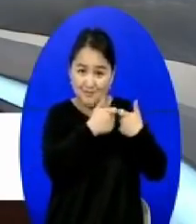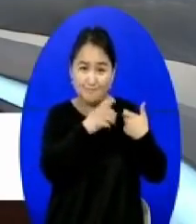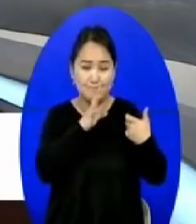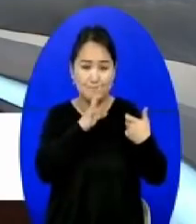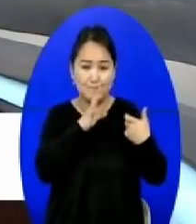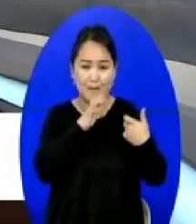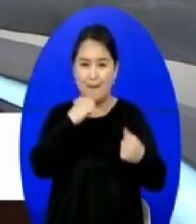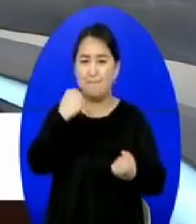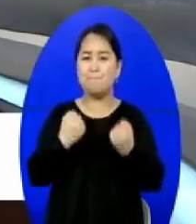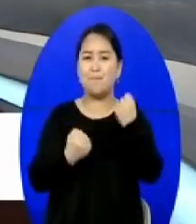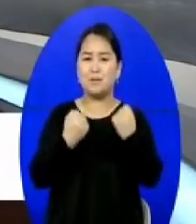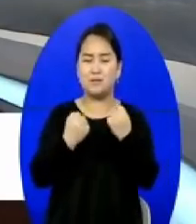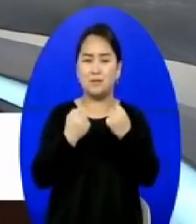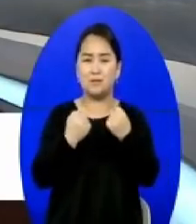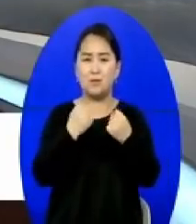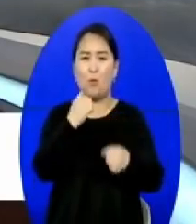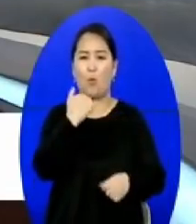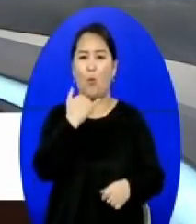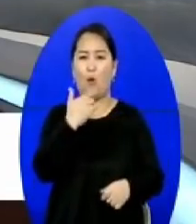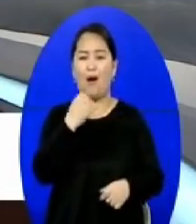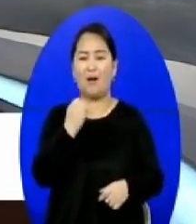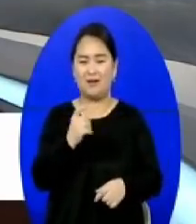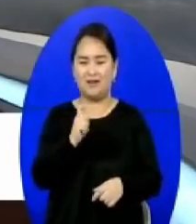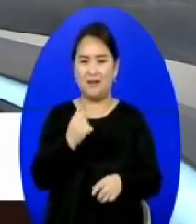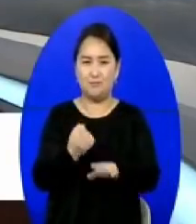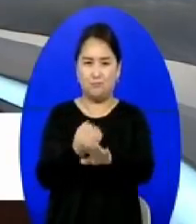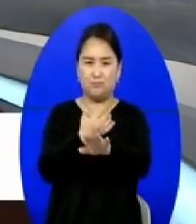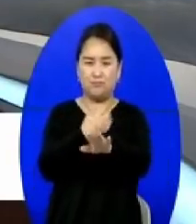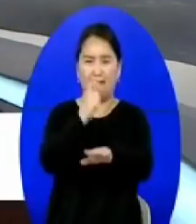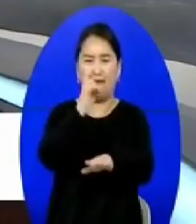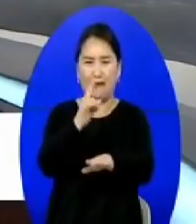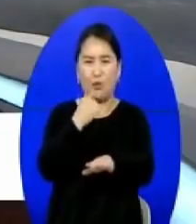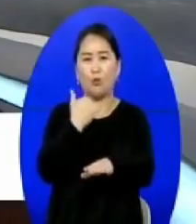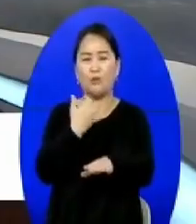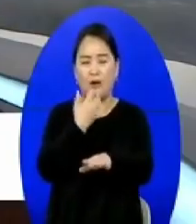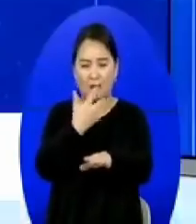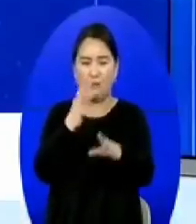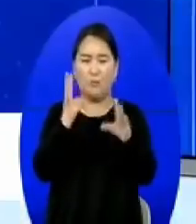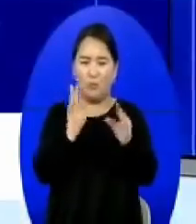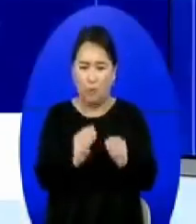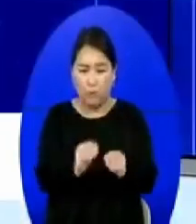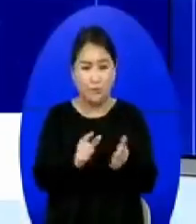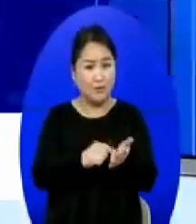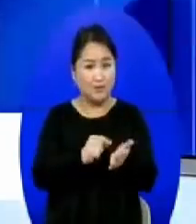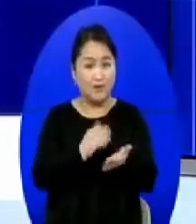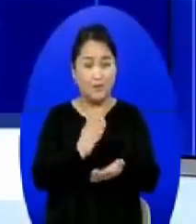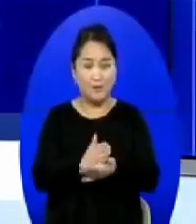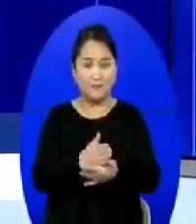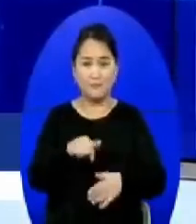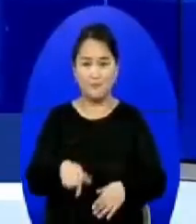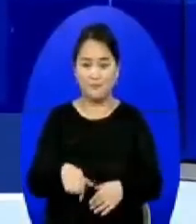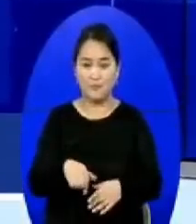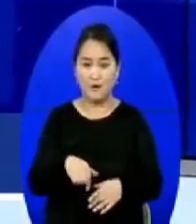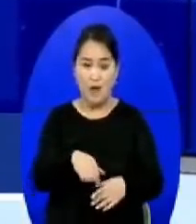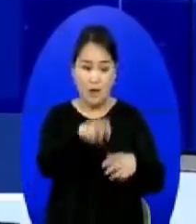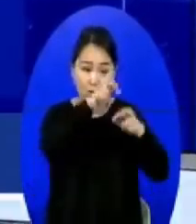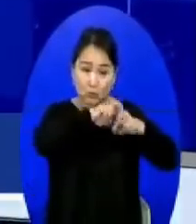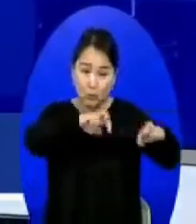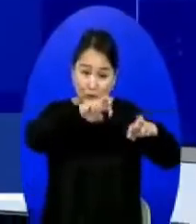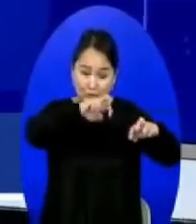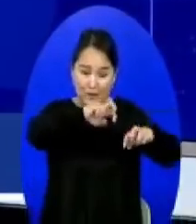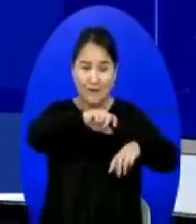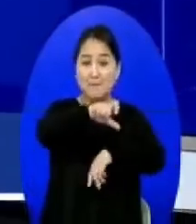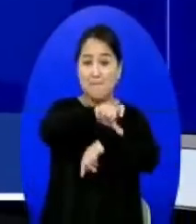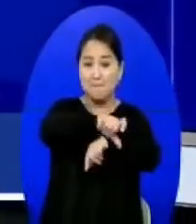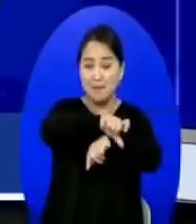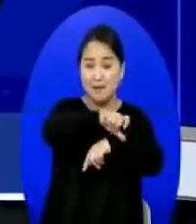нь атмосферас гарч байгаа угаарын асуудлыг бууруулах нэн чухал шаардлагатай гэдэг мэдээллийг өгж байна. За хөндлөнгийн судалгааны мэрэгжлийн байгууллагууд